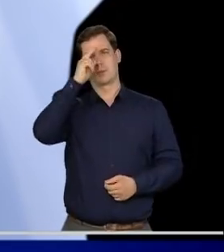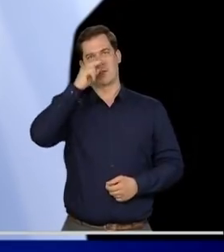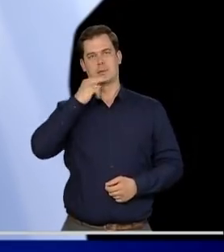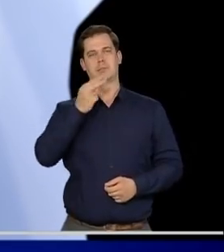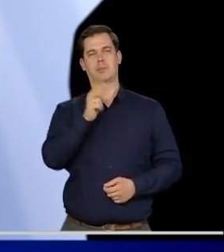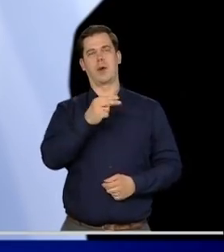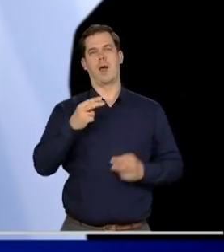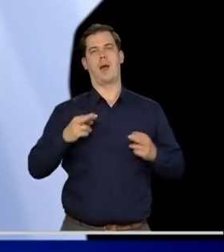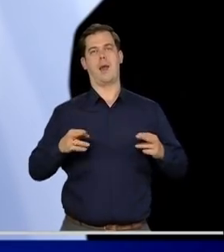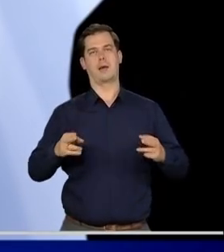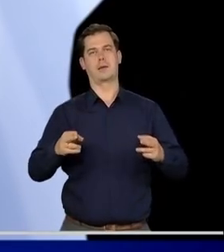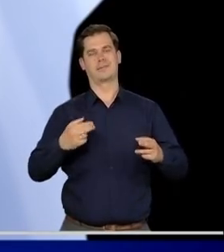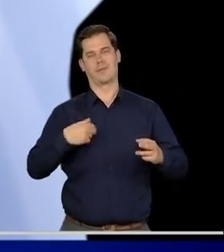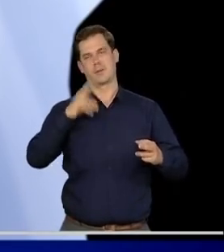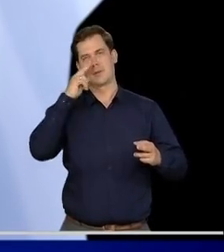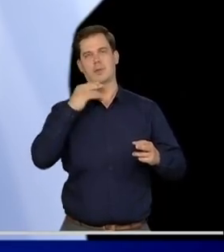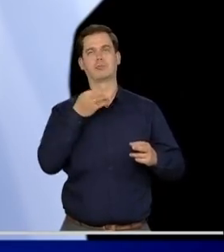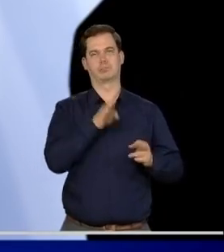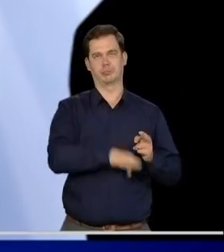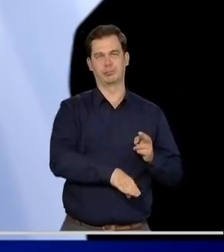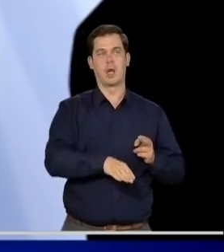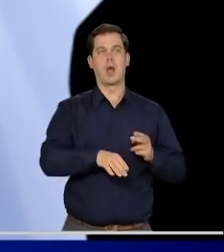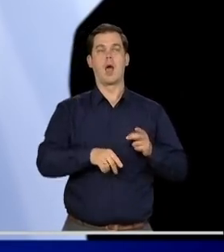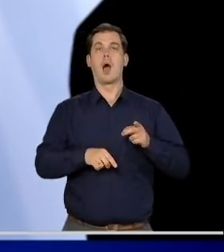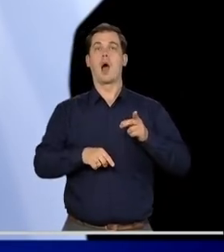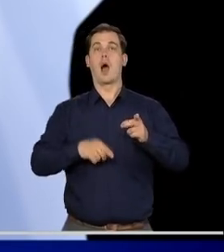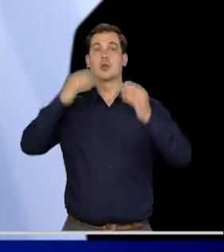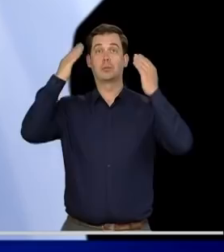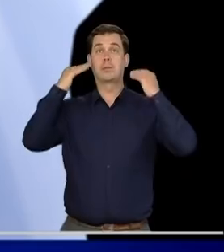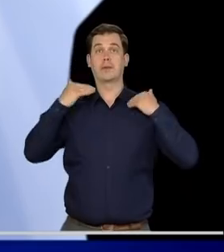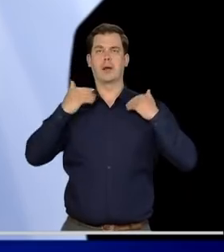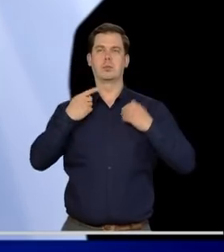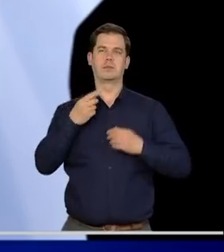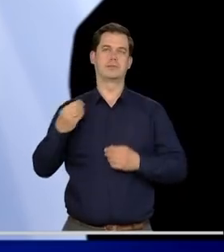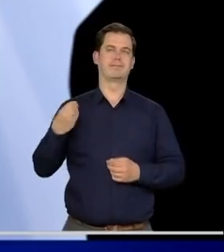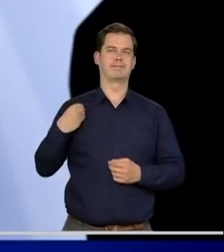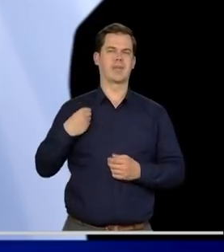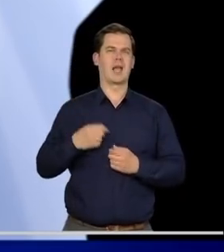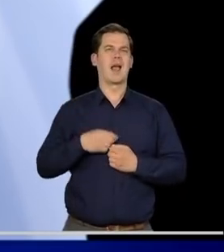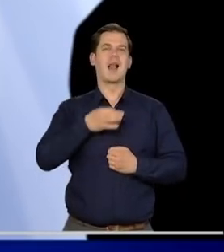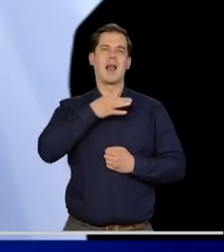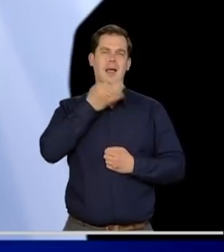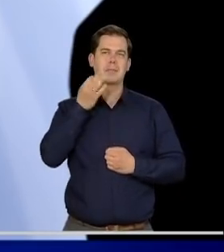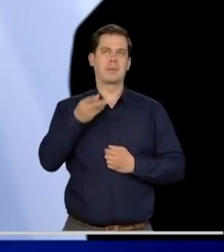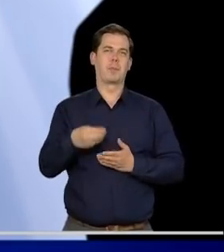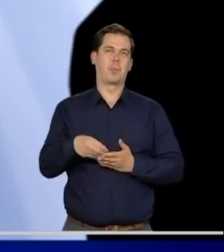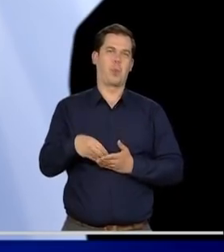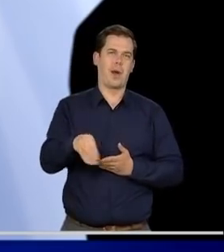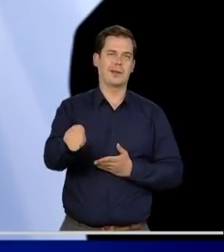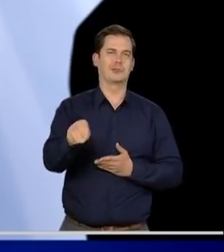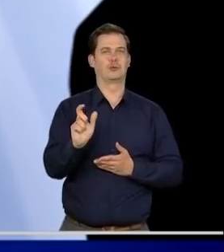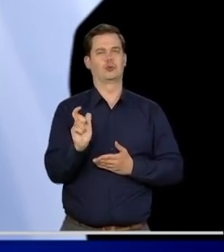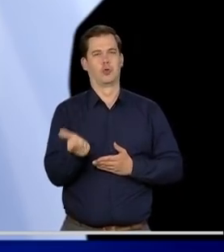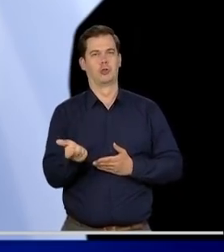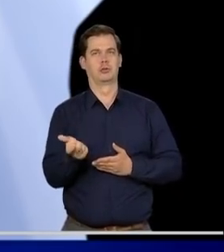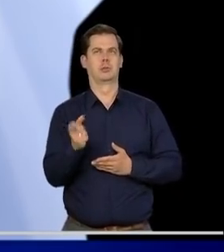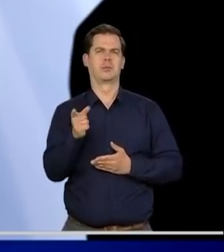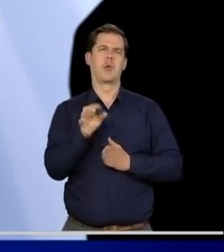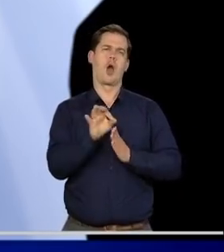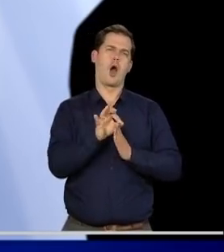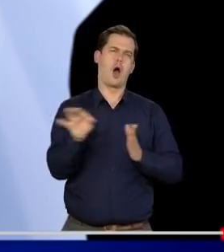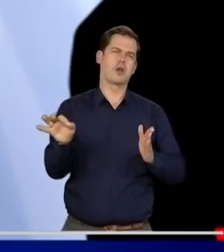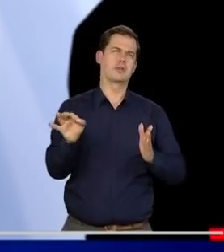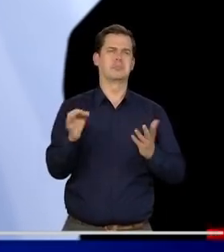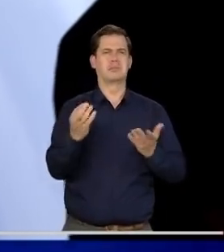nowotwór, ojciec już nie żyje. W szpitalu powiedziano, że powinien wpłacić jakieś pieniądze na szpital. Zasugerowano mu taką wartość